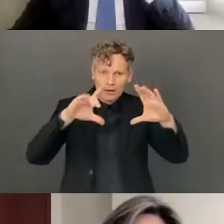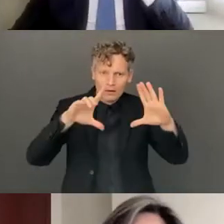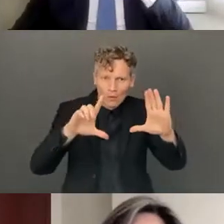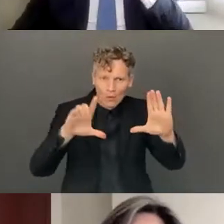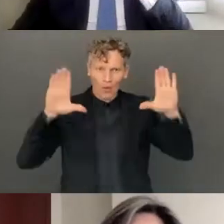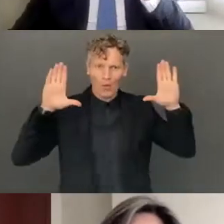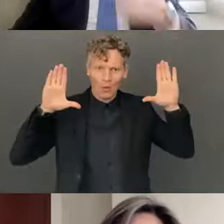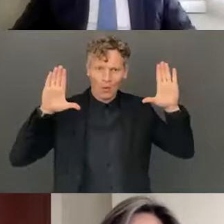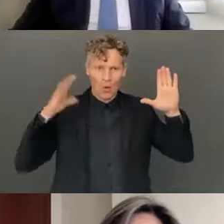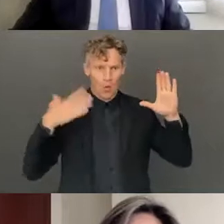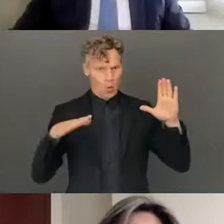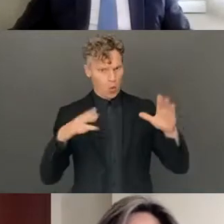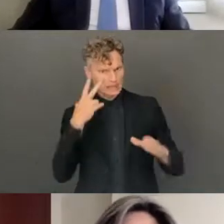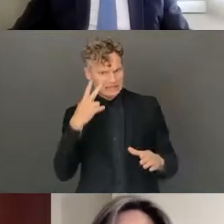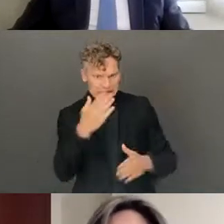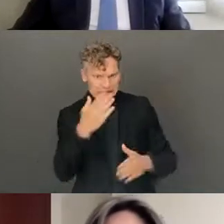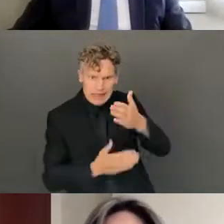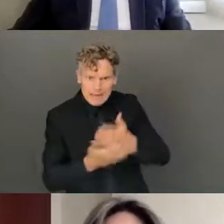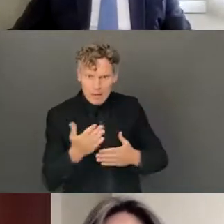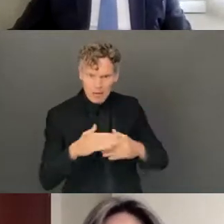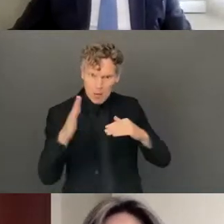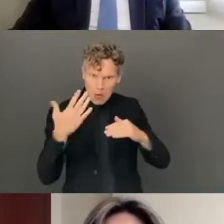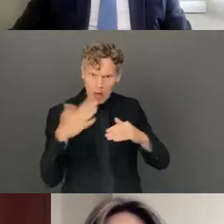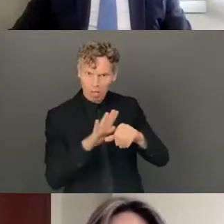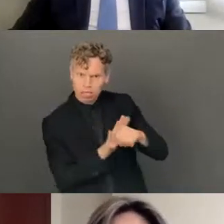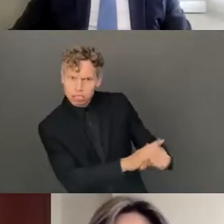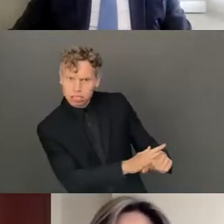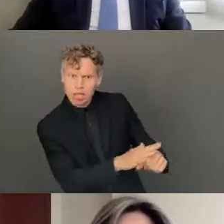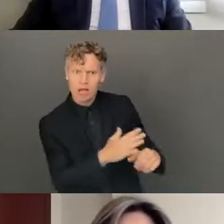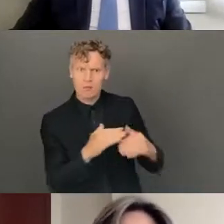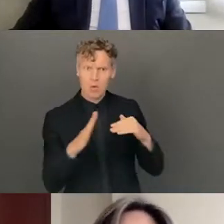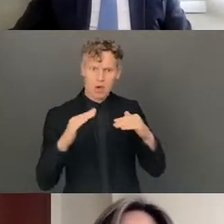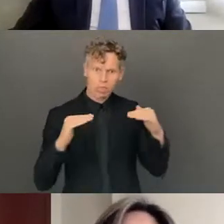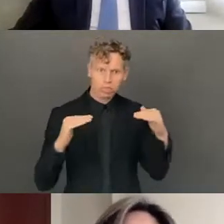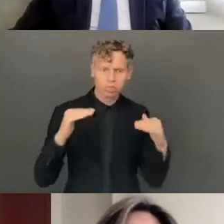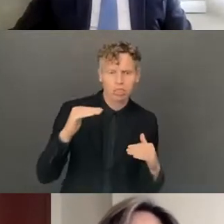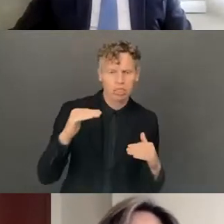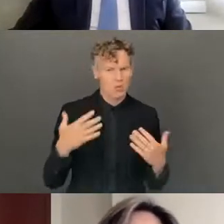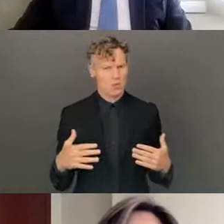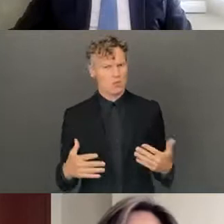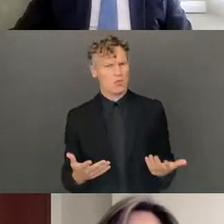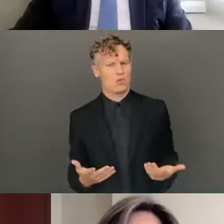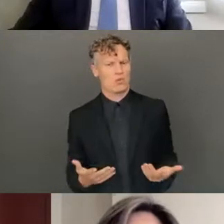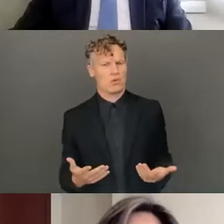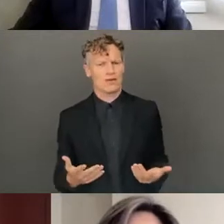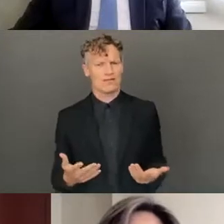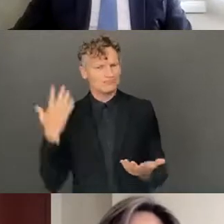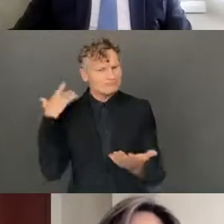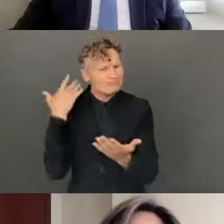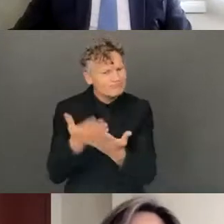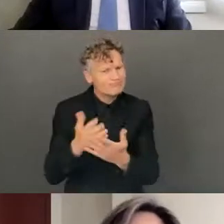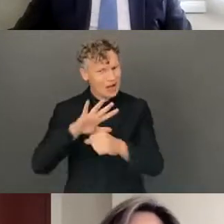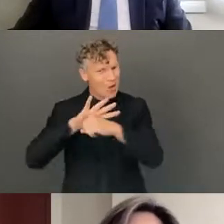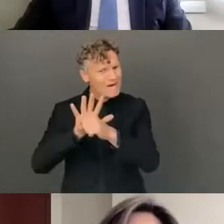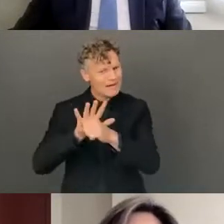exclues encore une fois et remarginalisées. Pendant la pandémie de COVID-19, les personnes handicapées ont été parmi